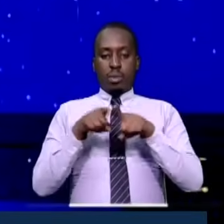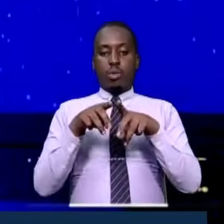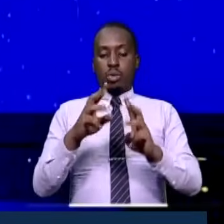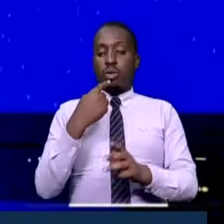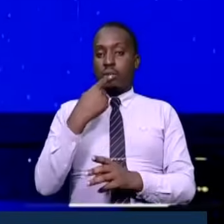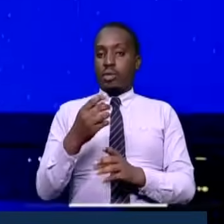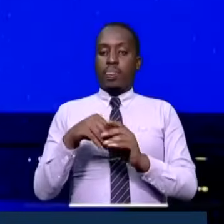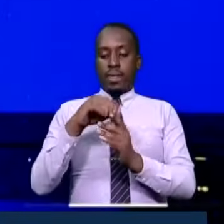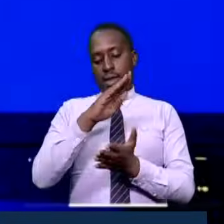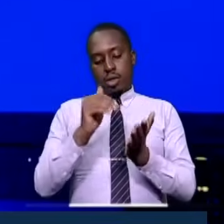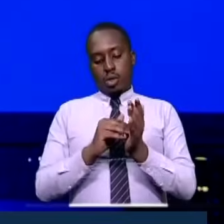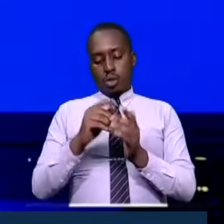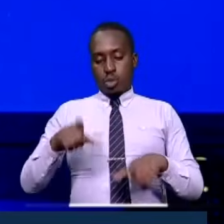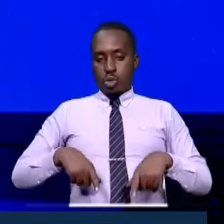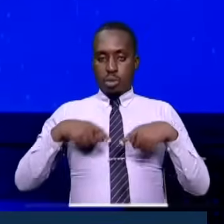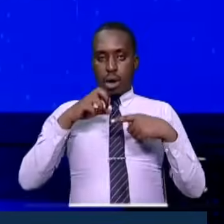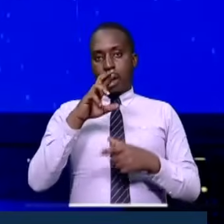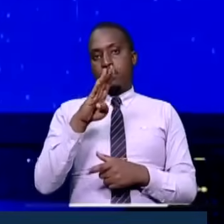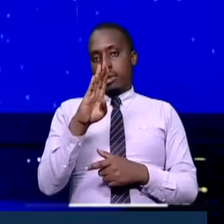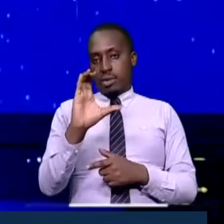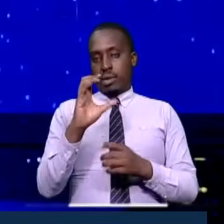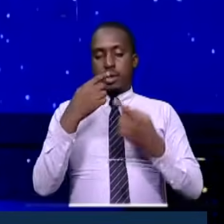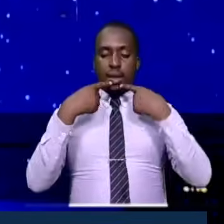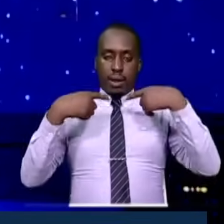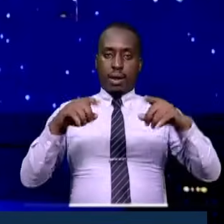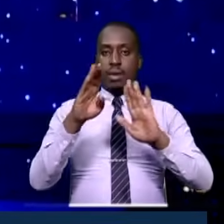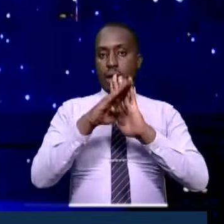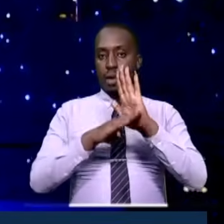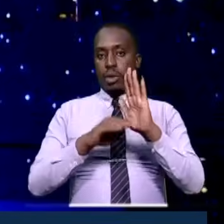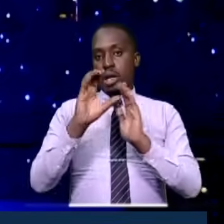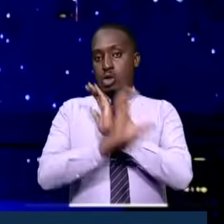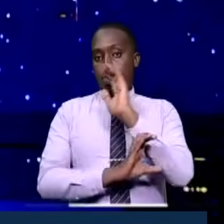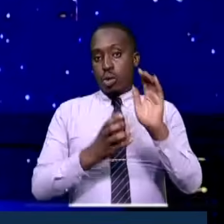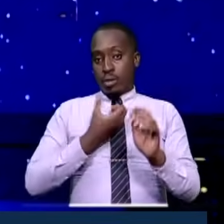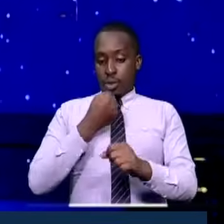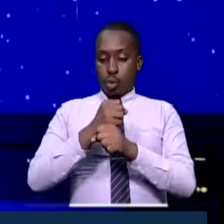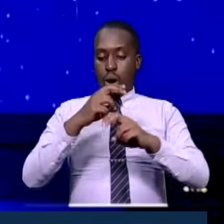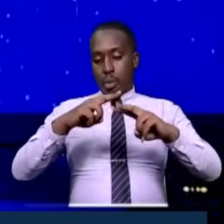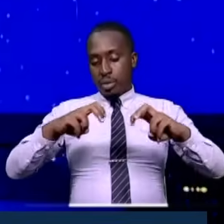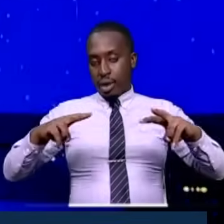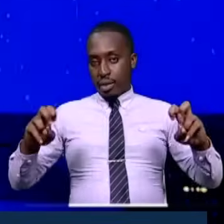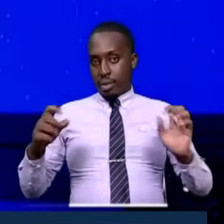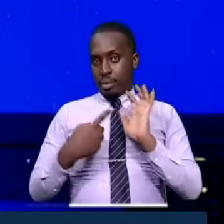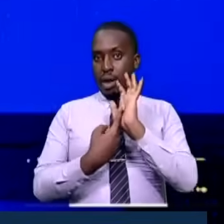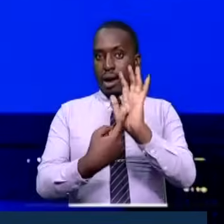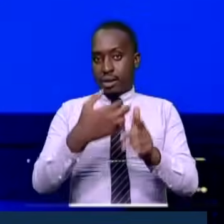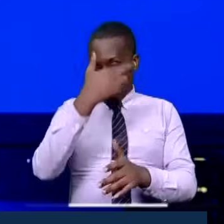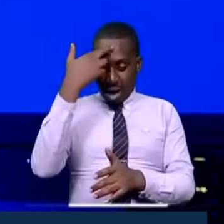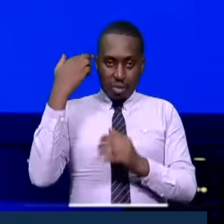twabigarutse ikigo cy'ubuzima RBC kiratangaza ko hari gahunda igihugu gifite yo gukora ubushakashatsi buzagaragaza